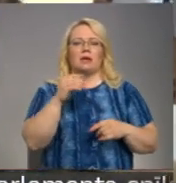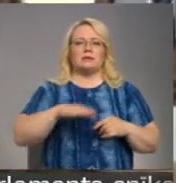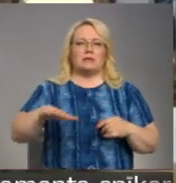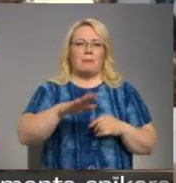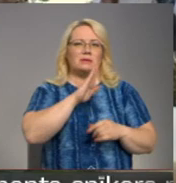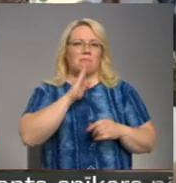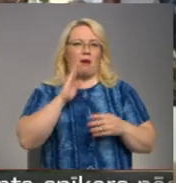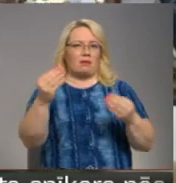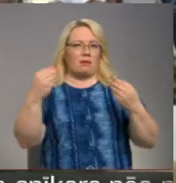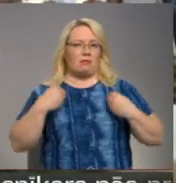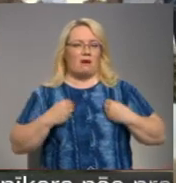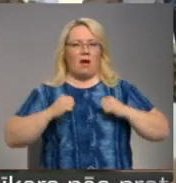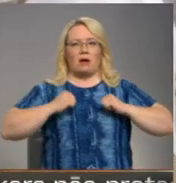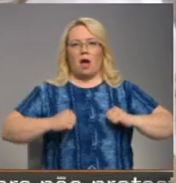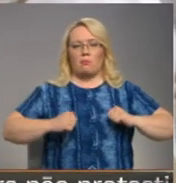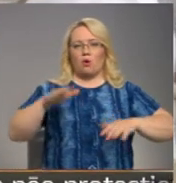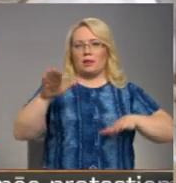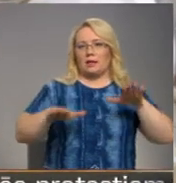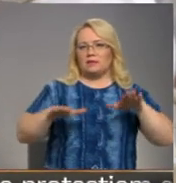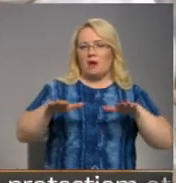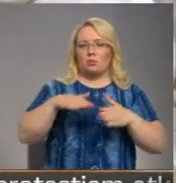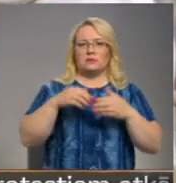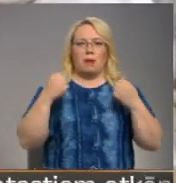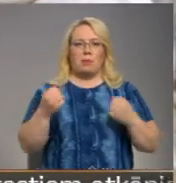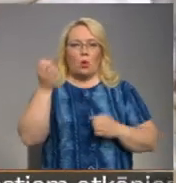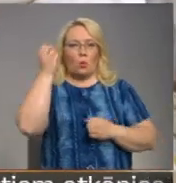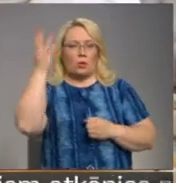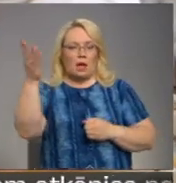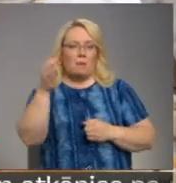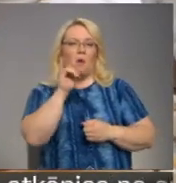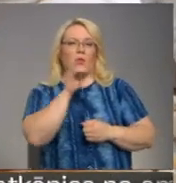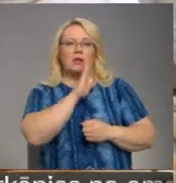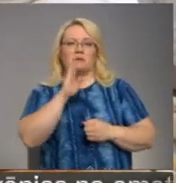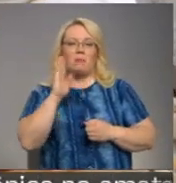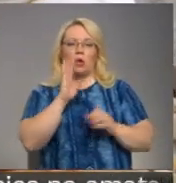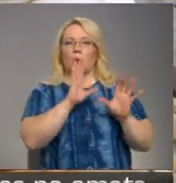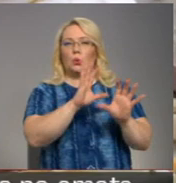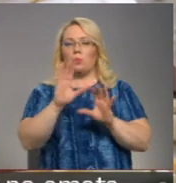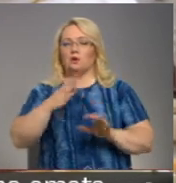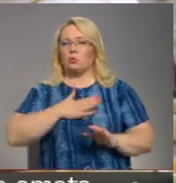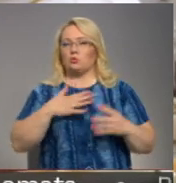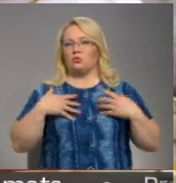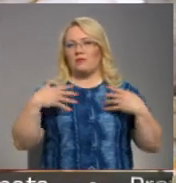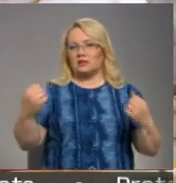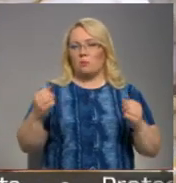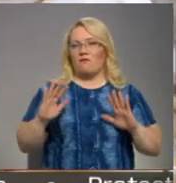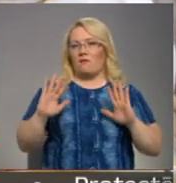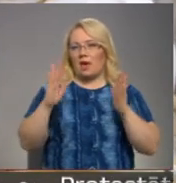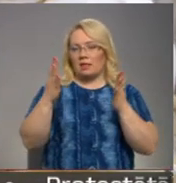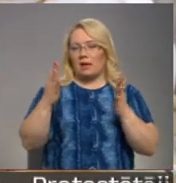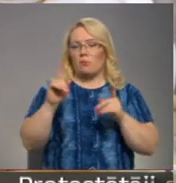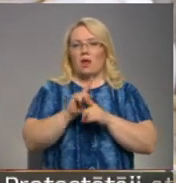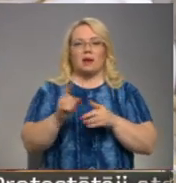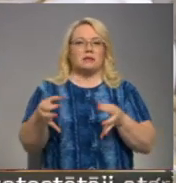māte mums dāvā harmoniju, līdzsvaru, stabilitāti un gudrību, bet ūdens māte rūpējas par mūsu veselību un veiklību.